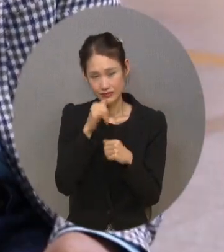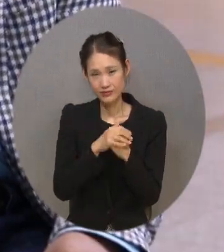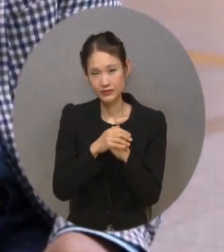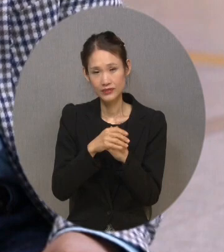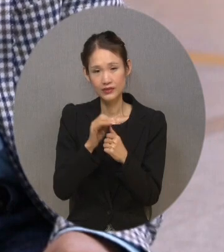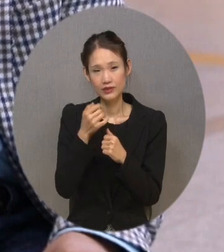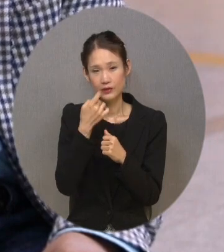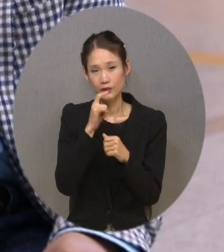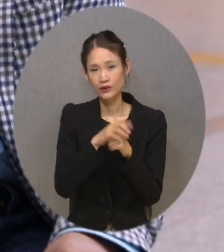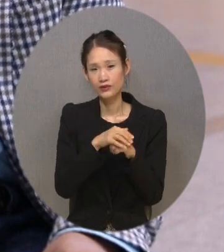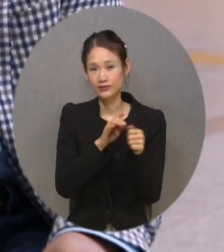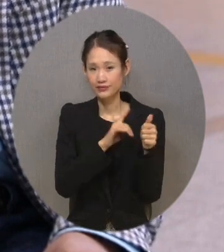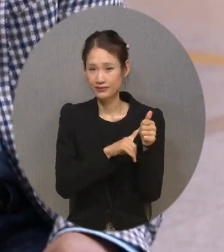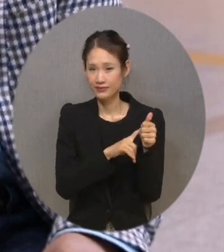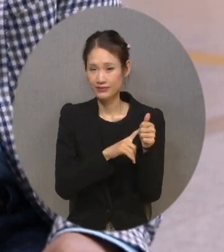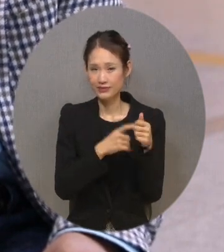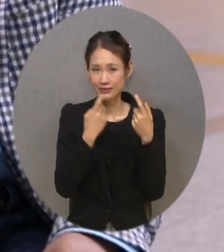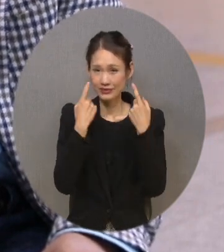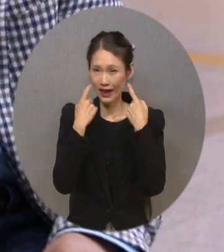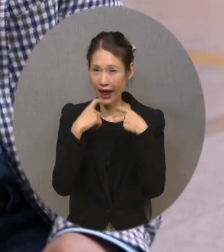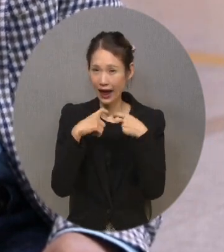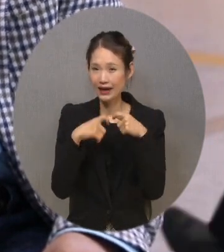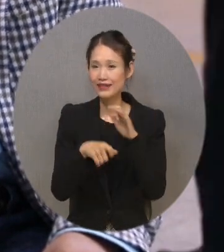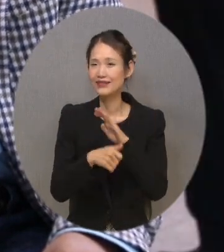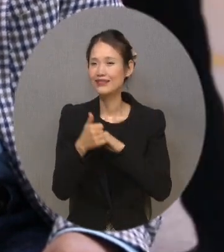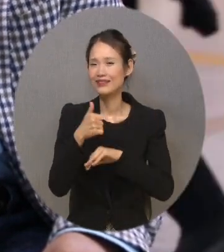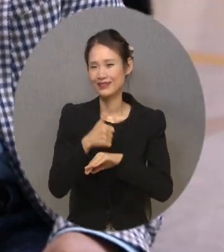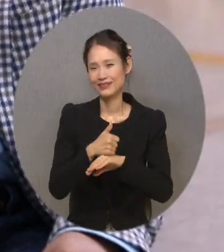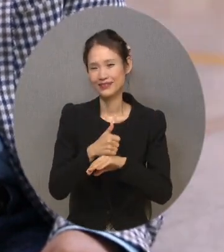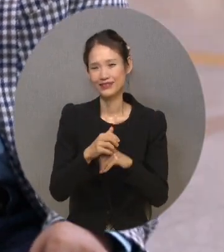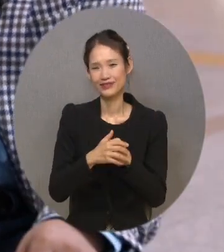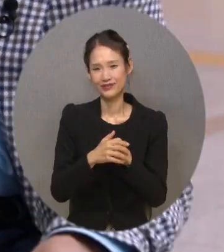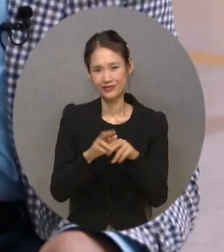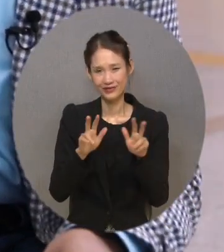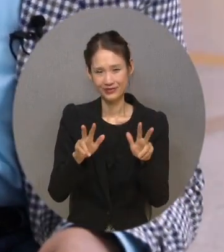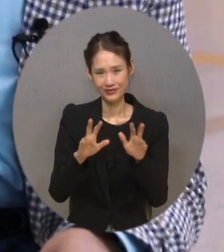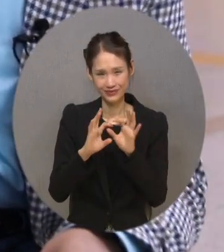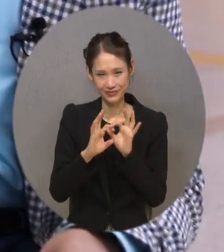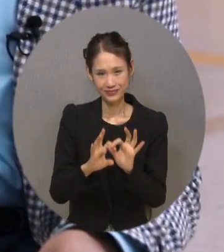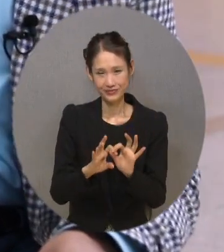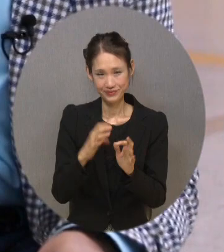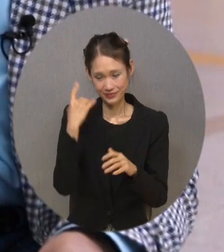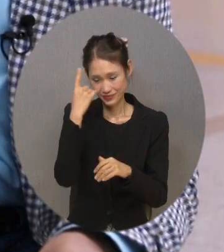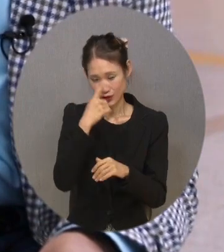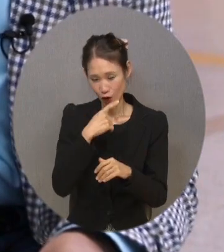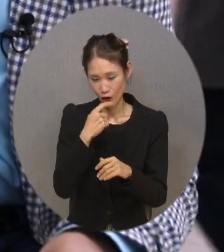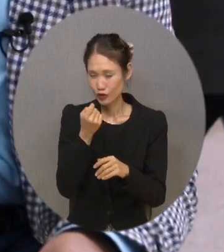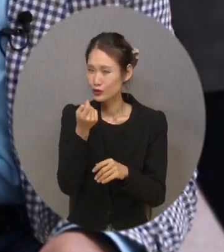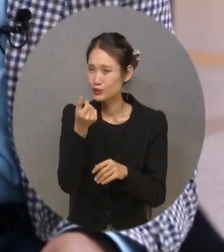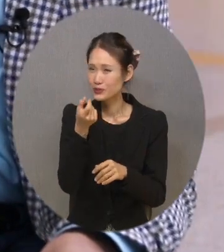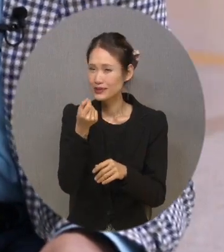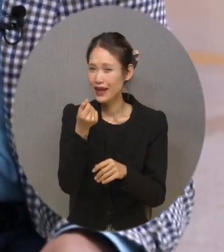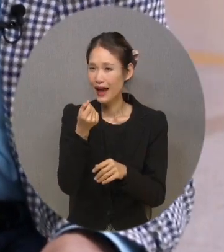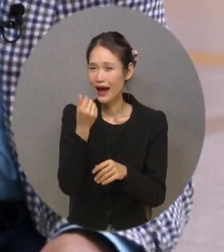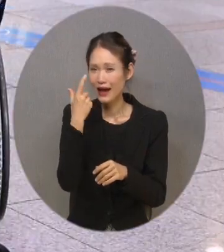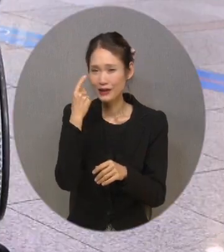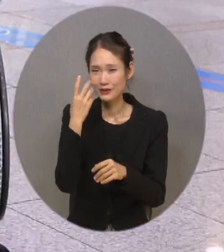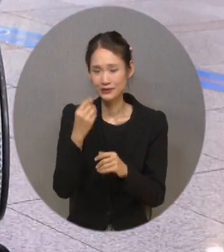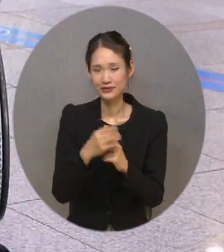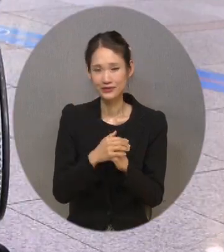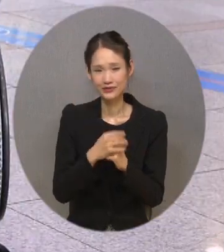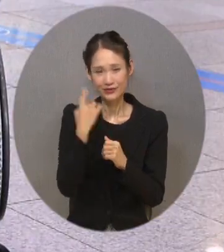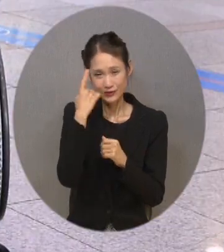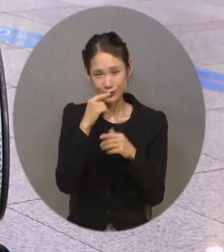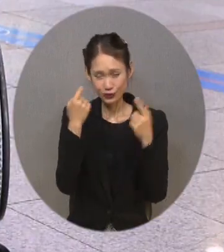박사님이 다이어트를 해가지고 성공했다며요. 아우 지금 계속 다이어트 중이에요. 얼굴이 되게 작아 보여 진짜. 좀 빠졌어요? 아, 빠졌어. 아니,